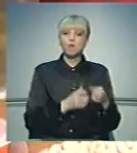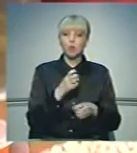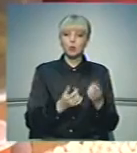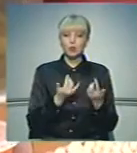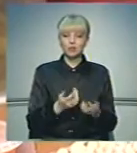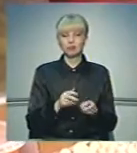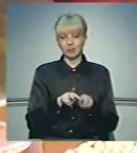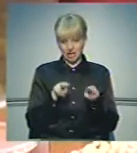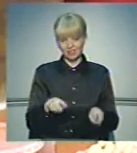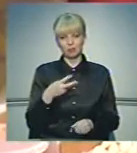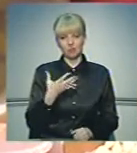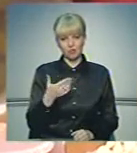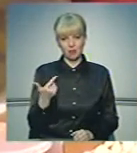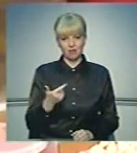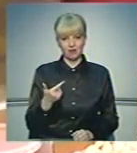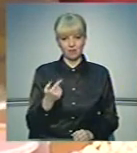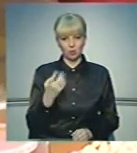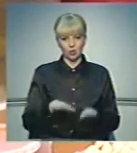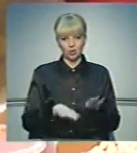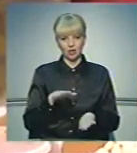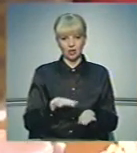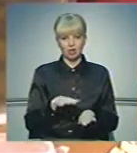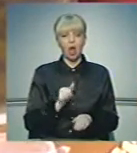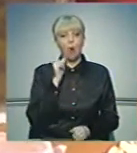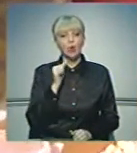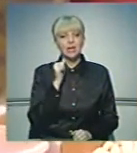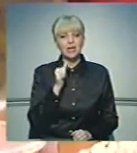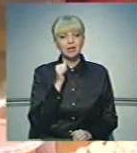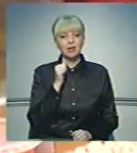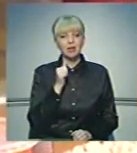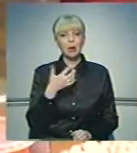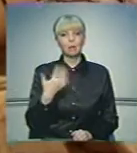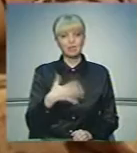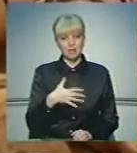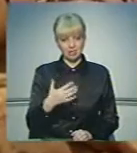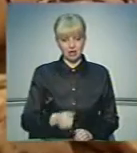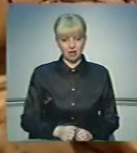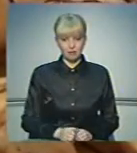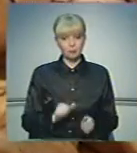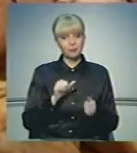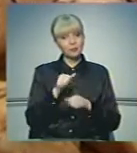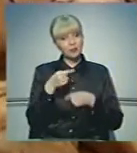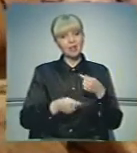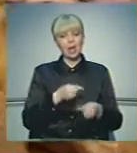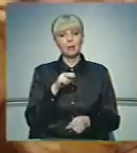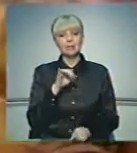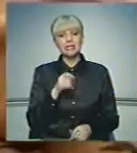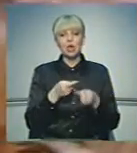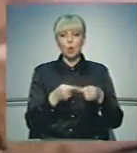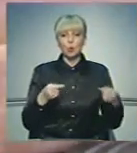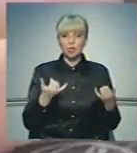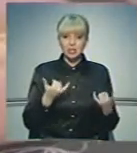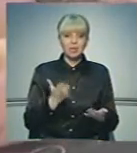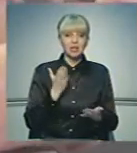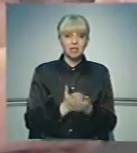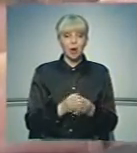А помідори? Так само 25 гривень. А ось горіхи? Горіхи 50. Окрім традиційних пісних продуктів, нині